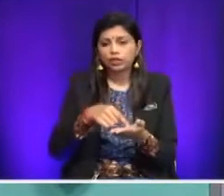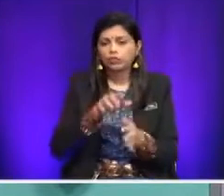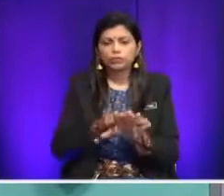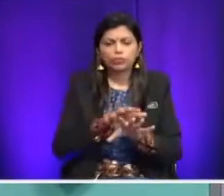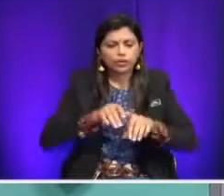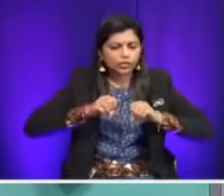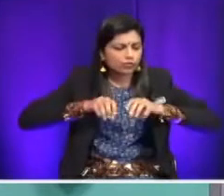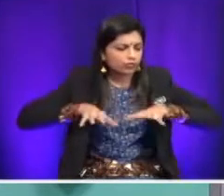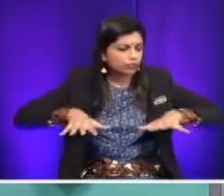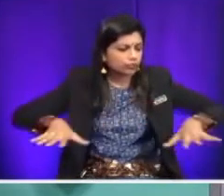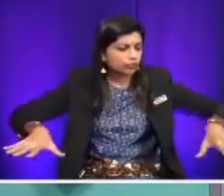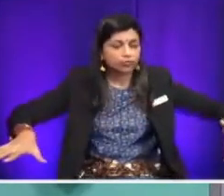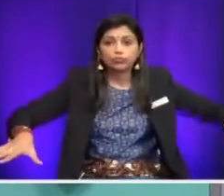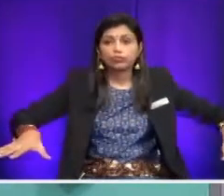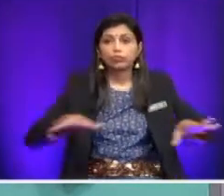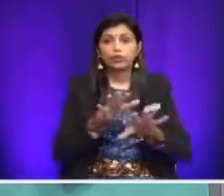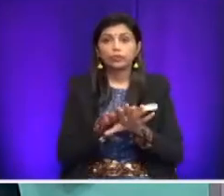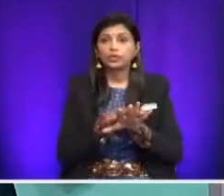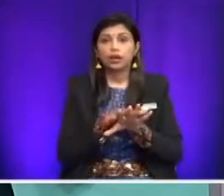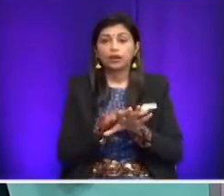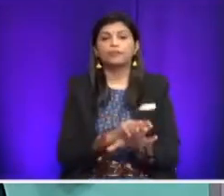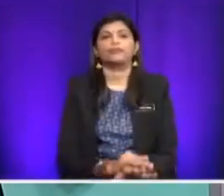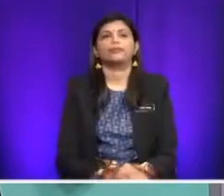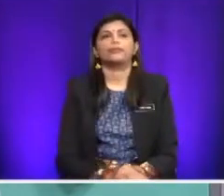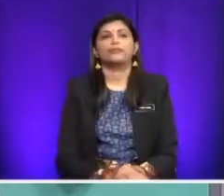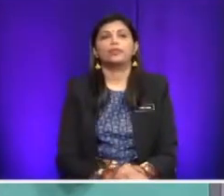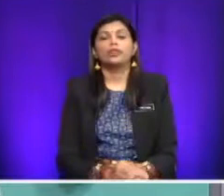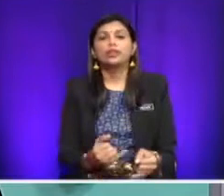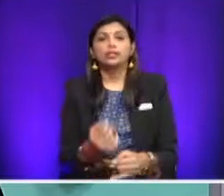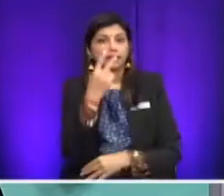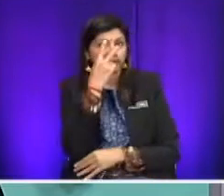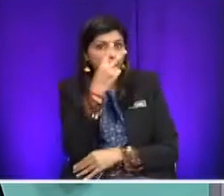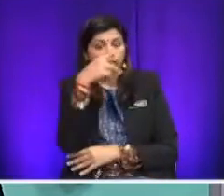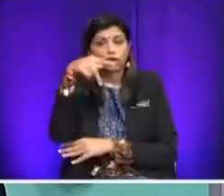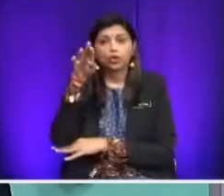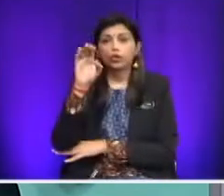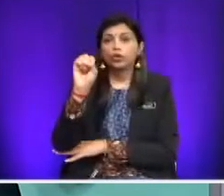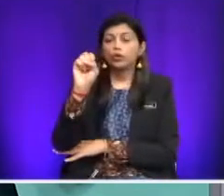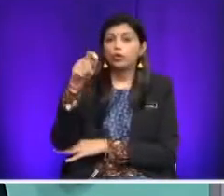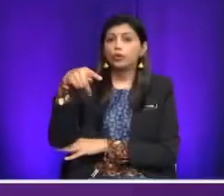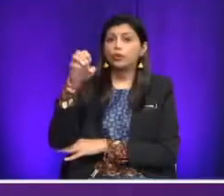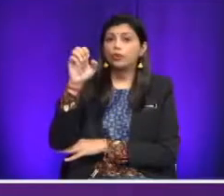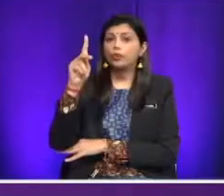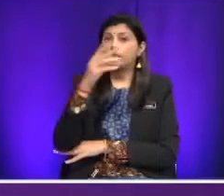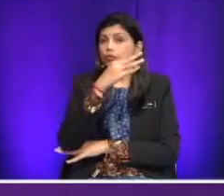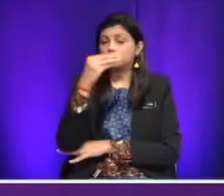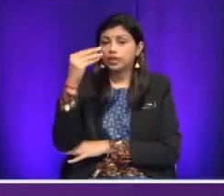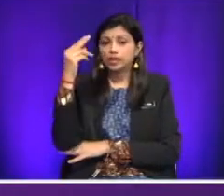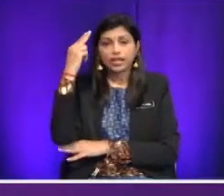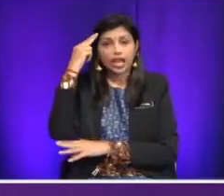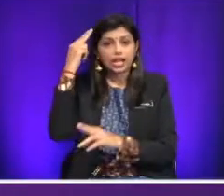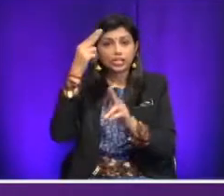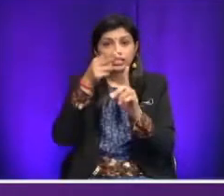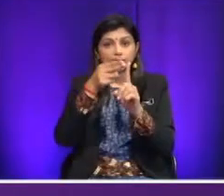murid pelajari di situ Oke kita jika statusnya itu prospek dangkal 7 free kebentuk industri Oke prospek dan Halo 7 masuk